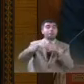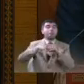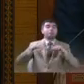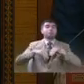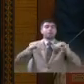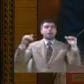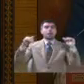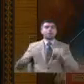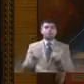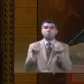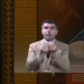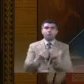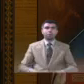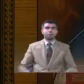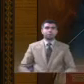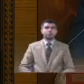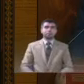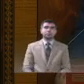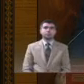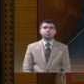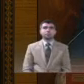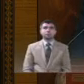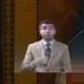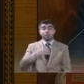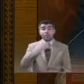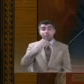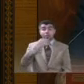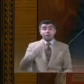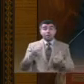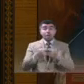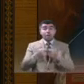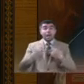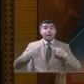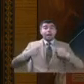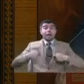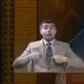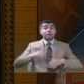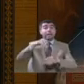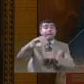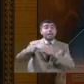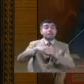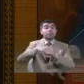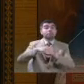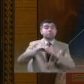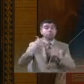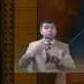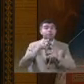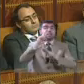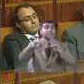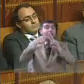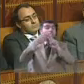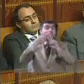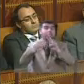النواب المحترمون. لما كلفني السيد رئيس الفريق بالتعقيب على جوابكم السيد رئيس